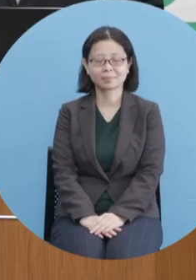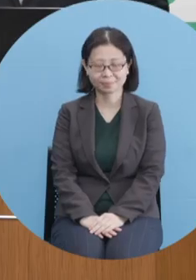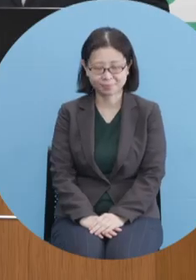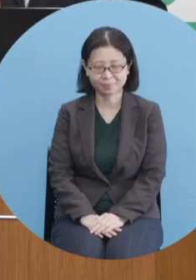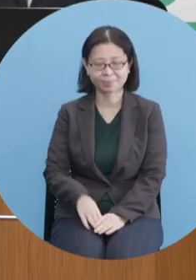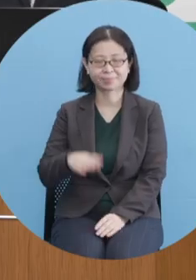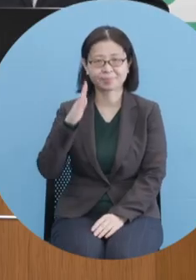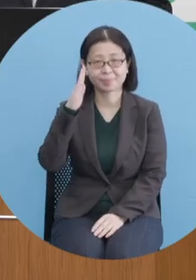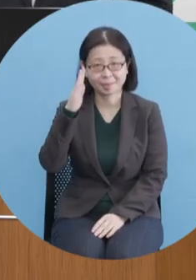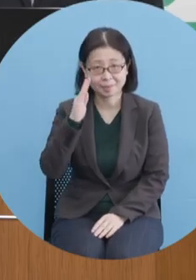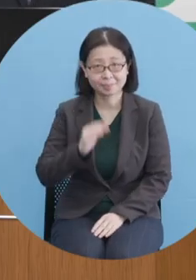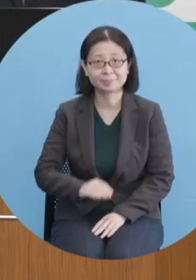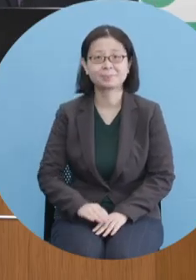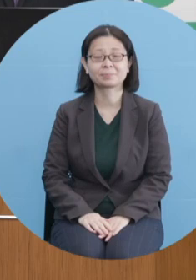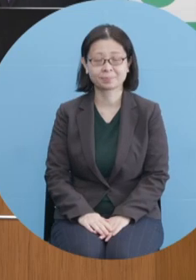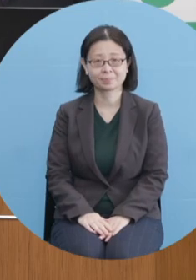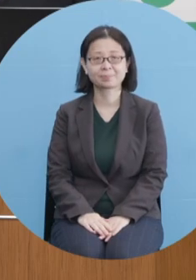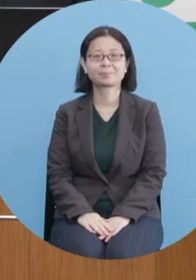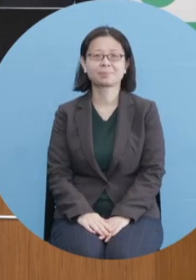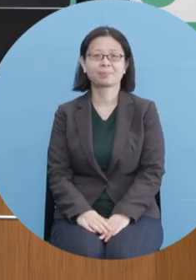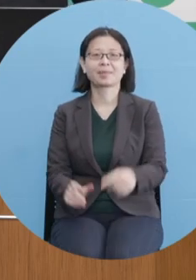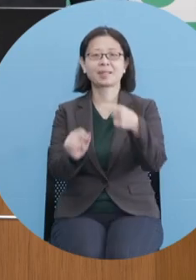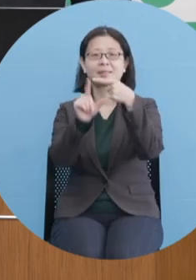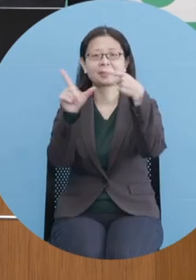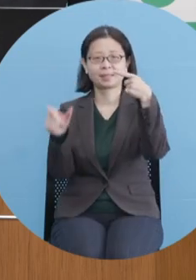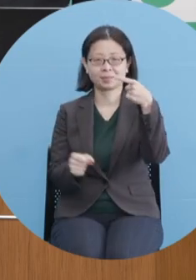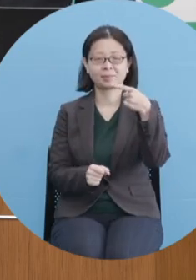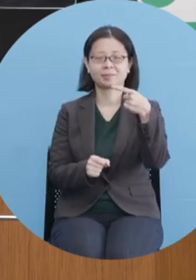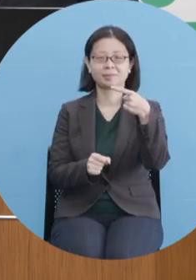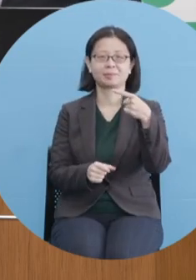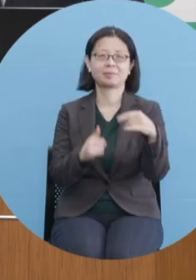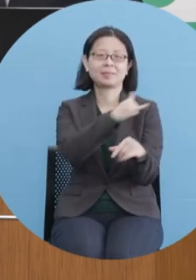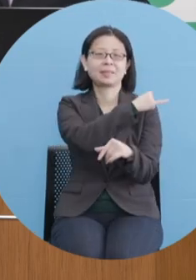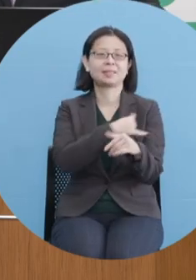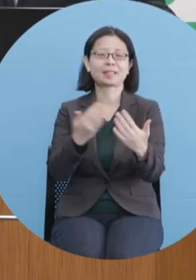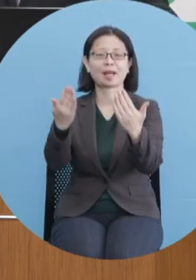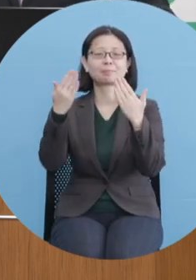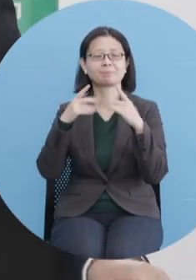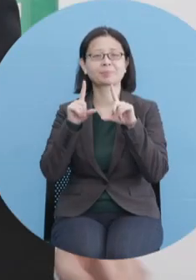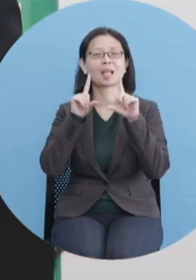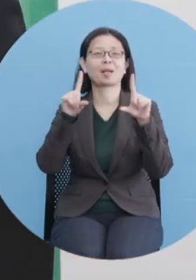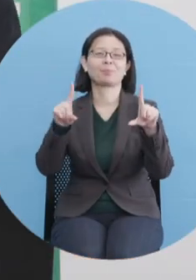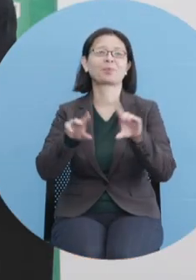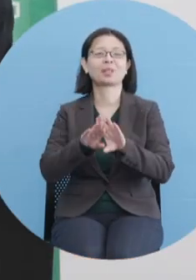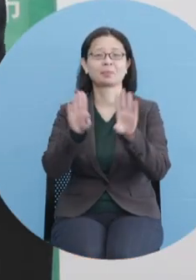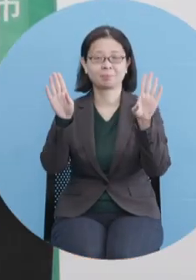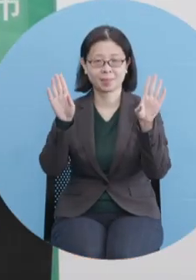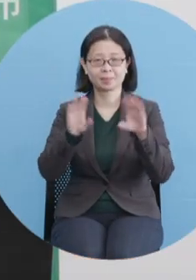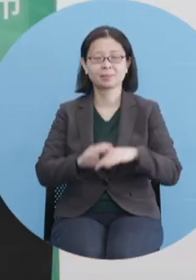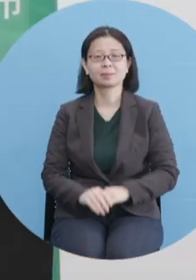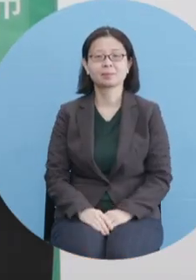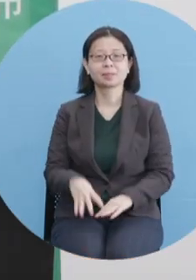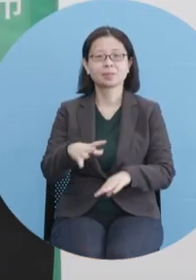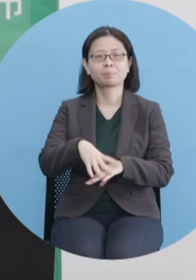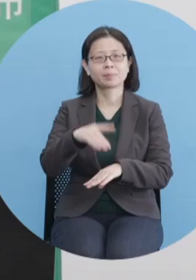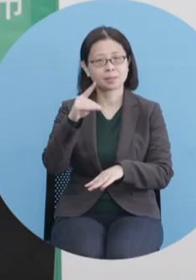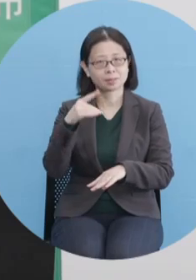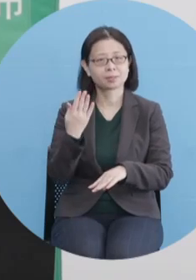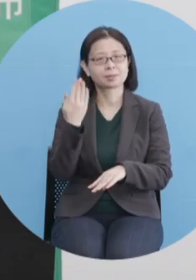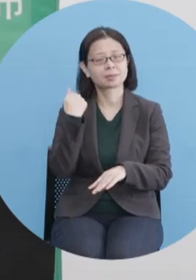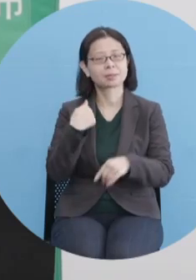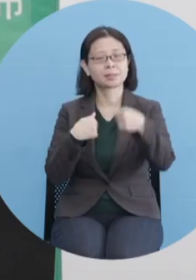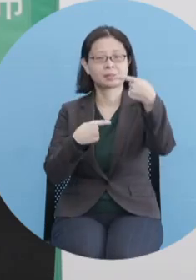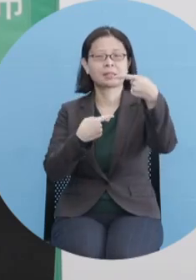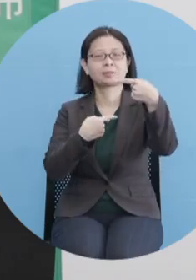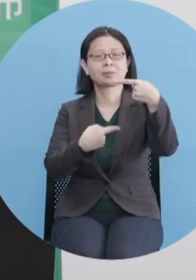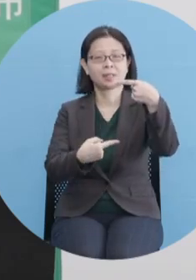改めましておはようございますえそれでは今月の記者発表をさせていただきますえまず1月1日に発生